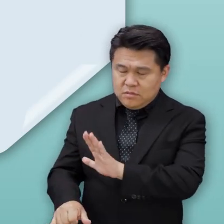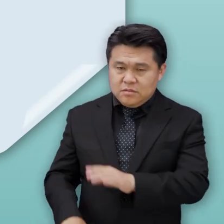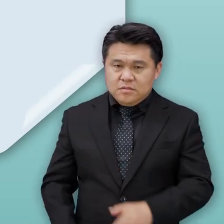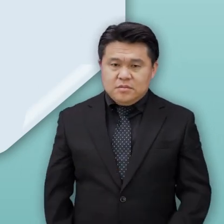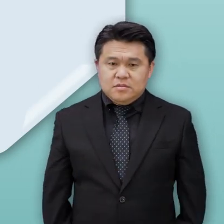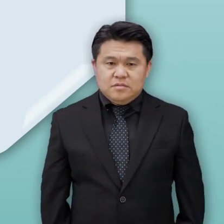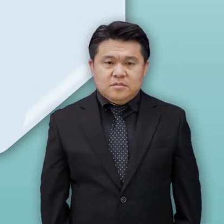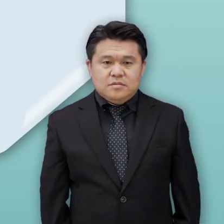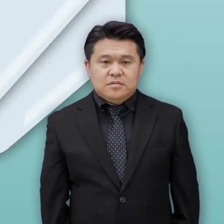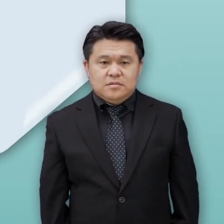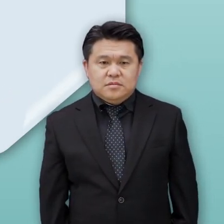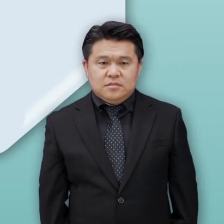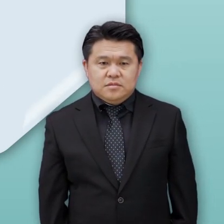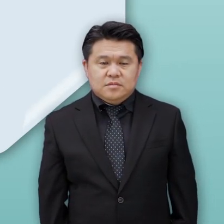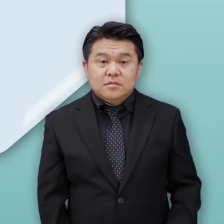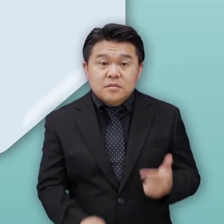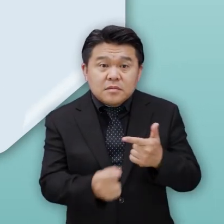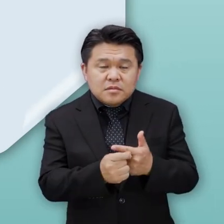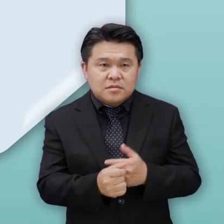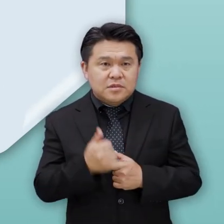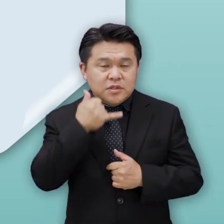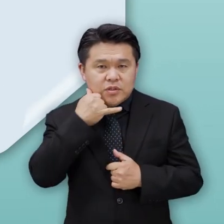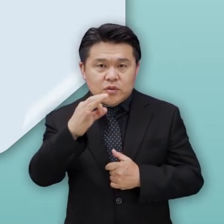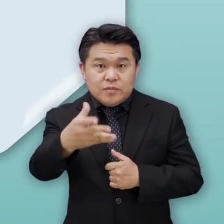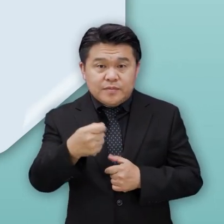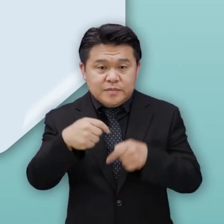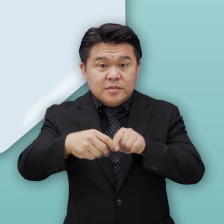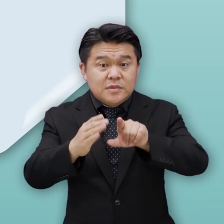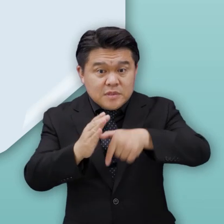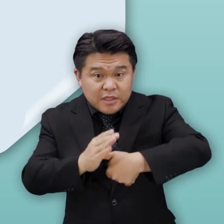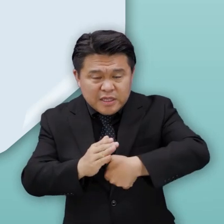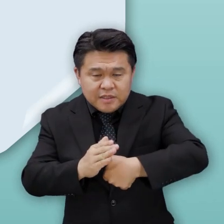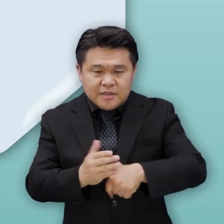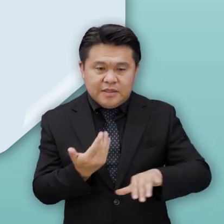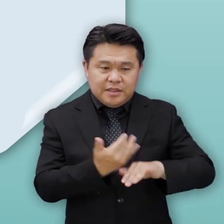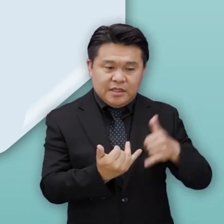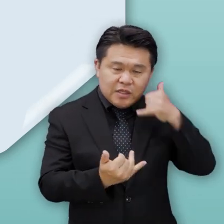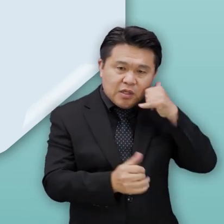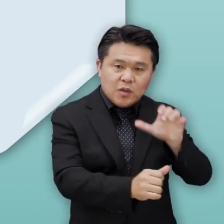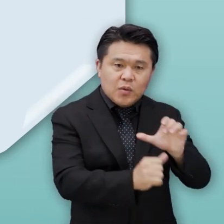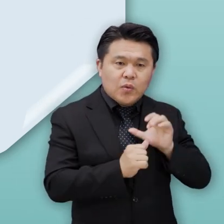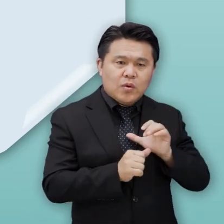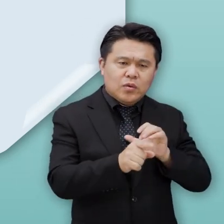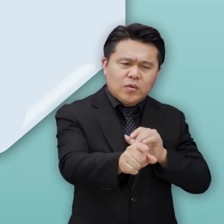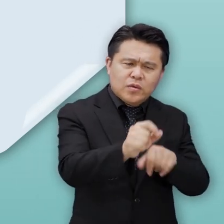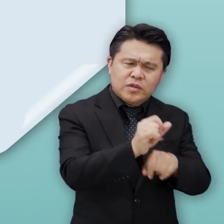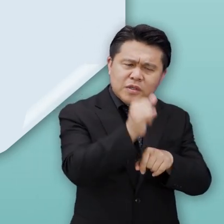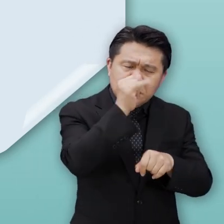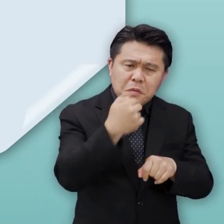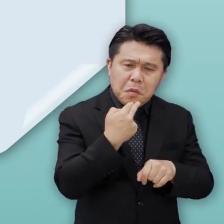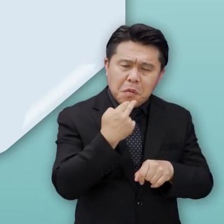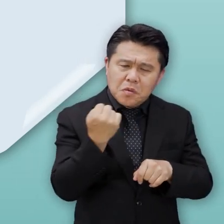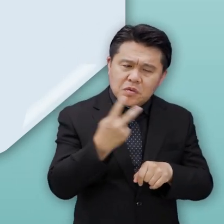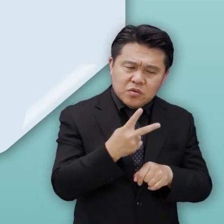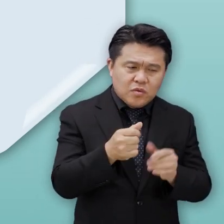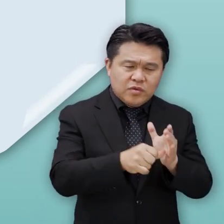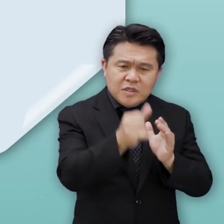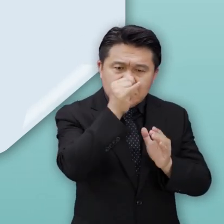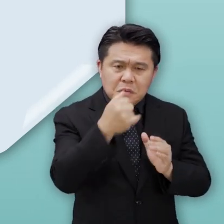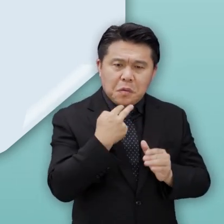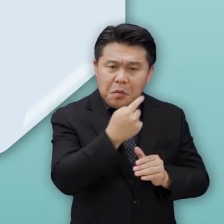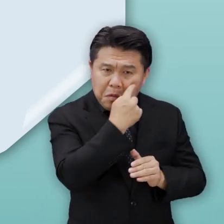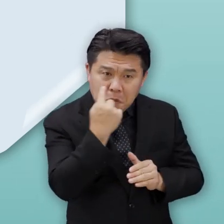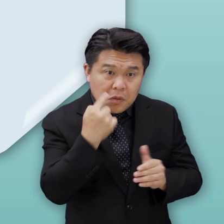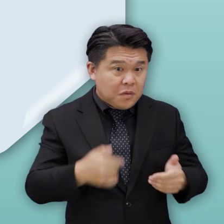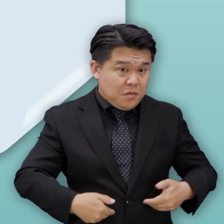전화를 끊습니다. 여섯째, 전화로 대출 상담 시 다른 전화기를 이용해 근무 직원, 대출 상품 등